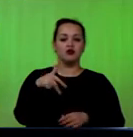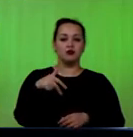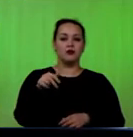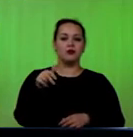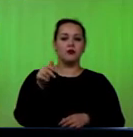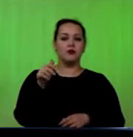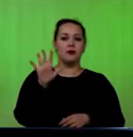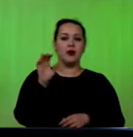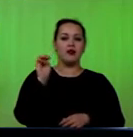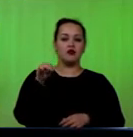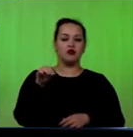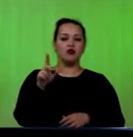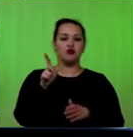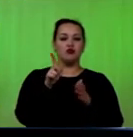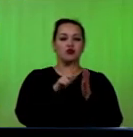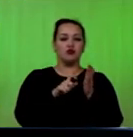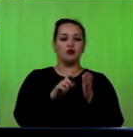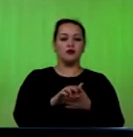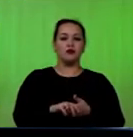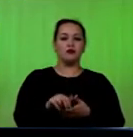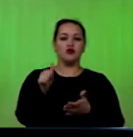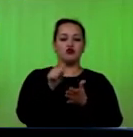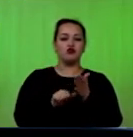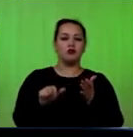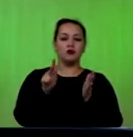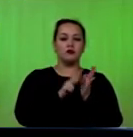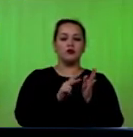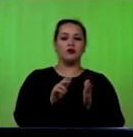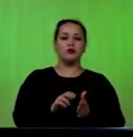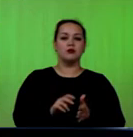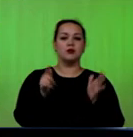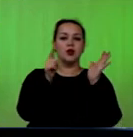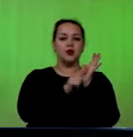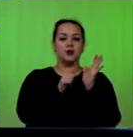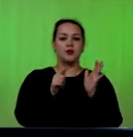семьсот шестьдесят восемь семь